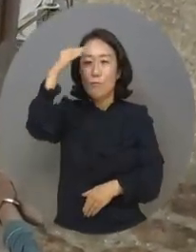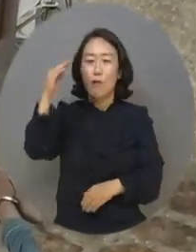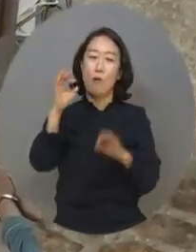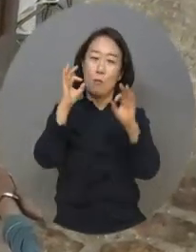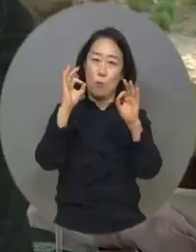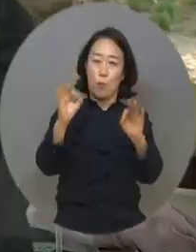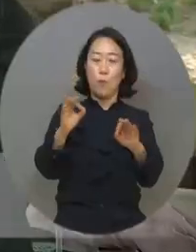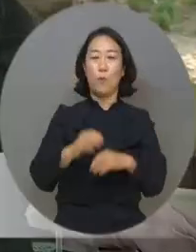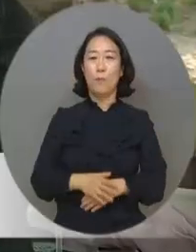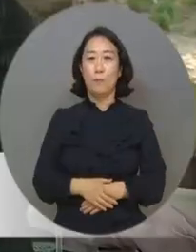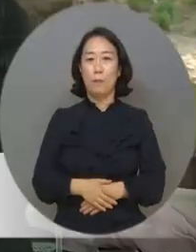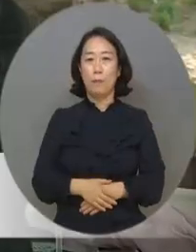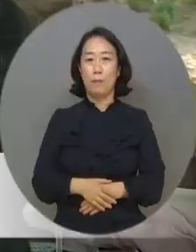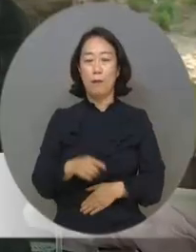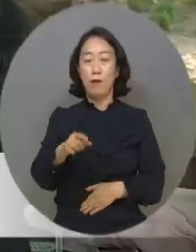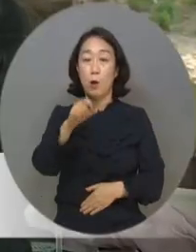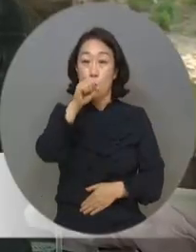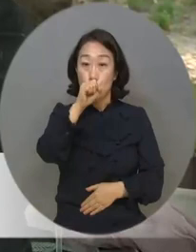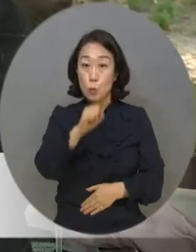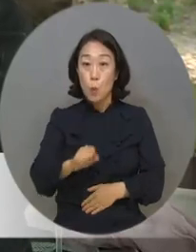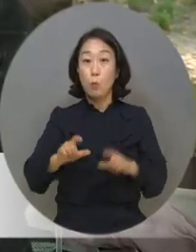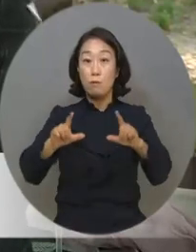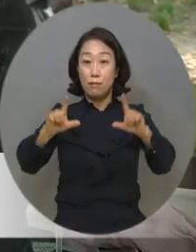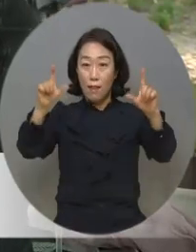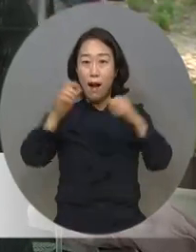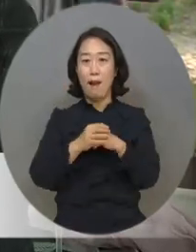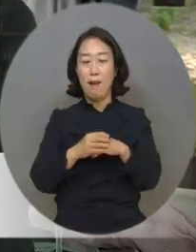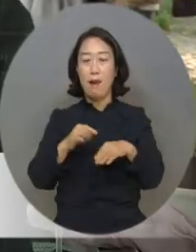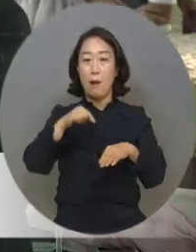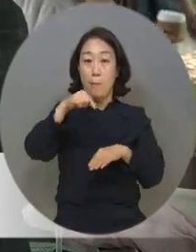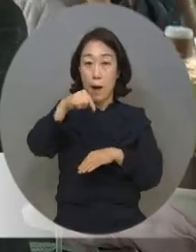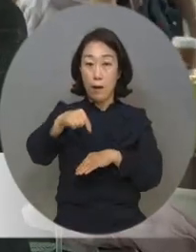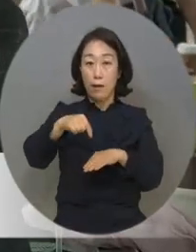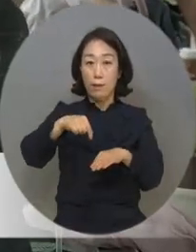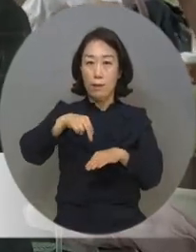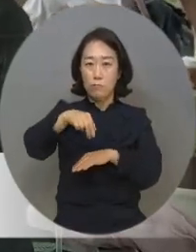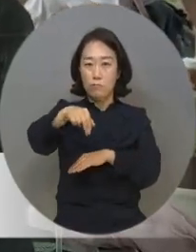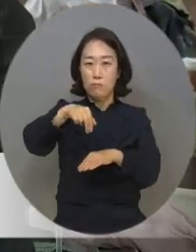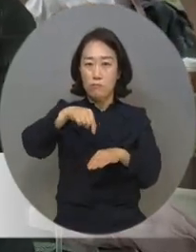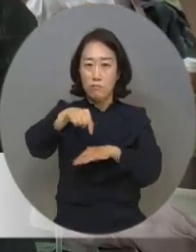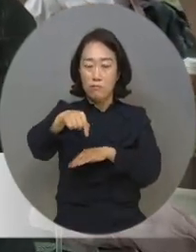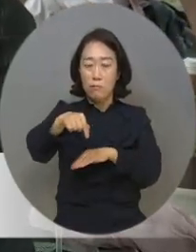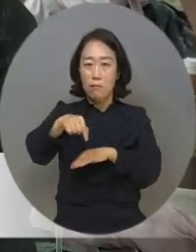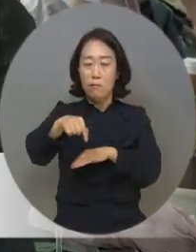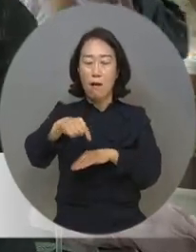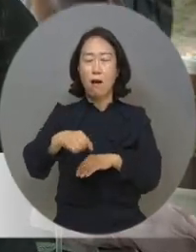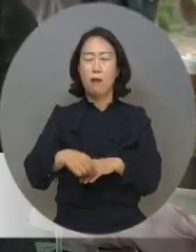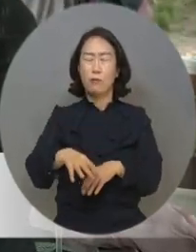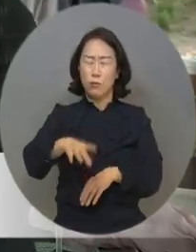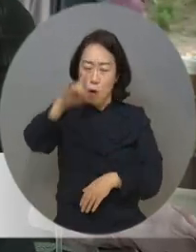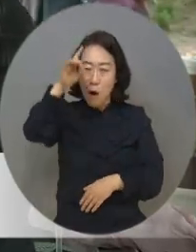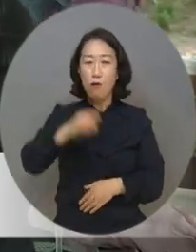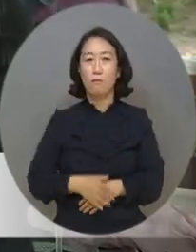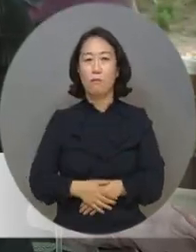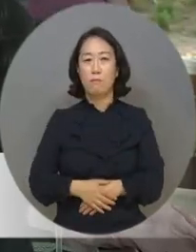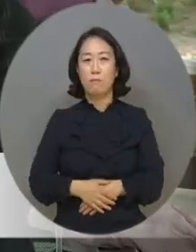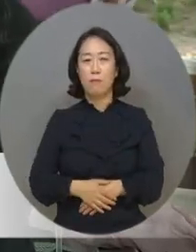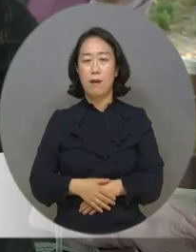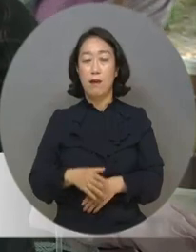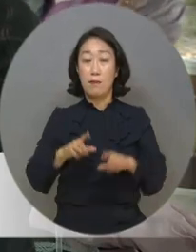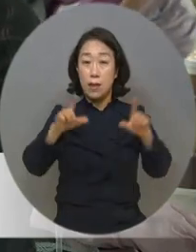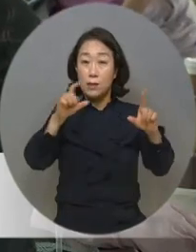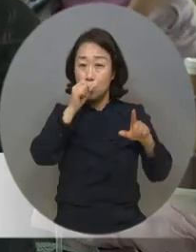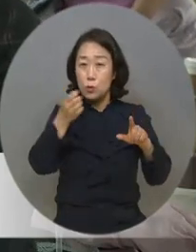즐깁니다. 이렇게 좋은 날씨에 산책을 한 게 처음이에요, 사실. 코로나 이후로도 그렇고 이렇게 날씨가